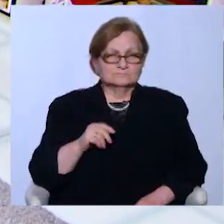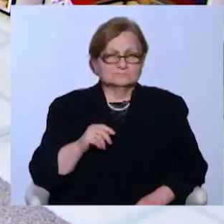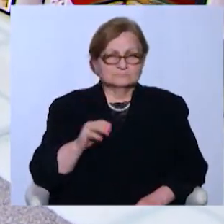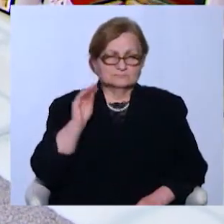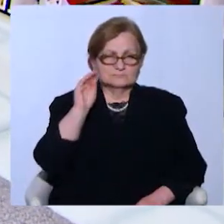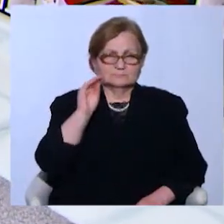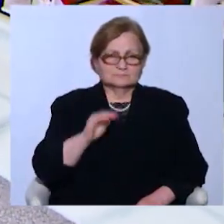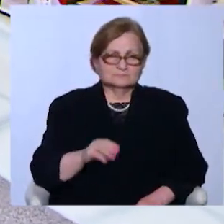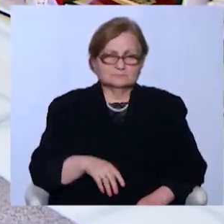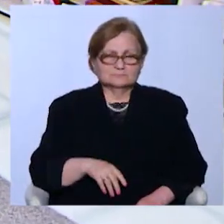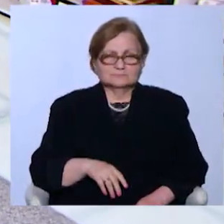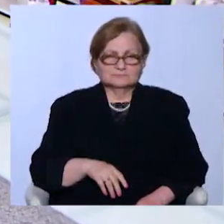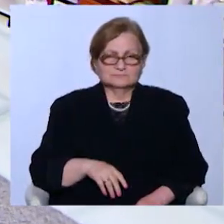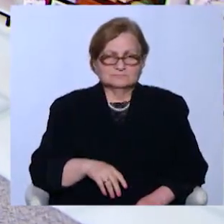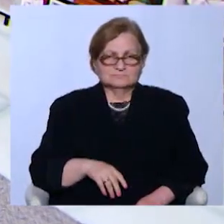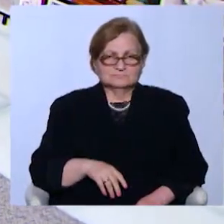შეურჩიე. აბა შევხედოთ.